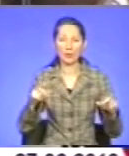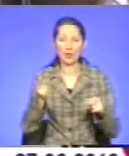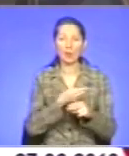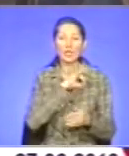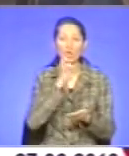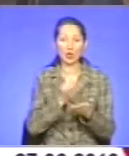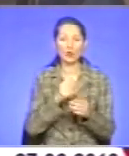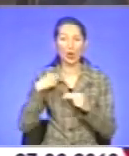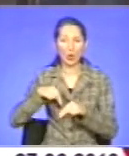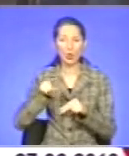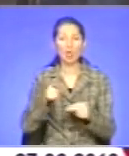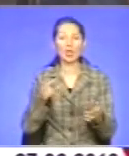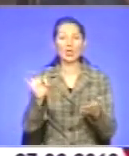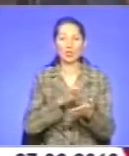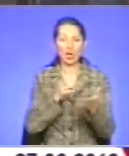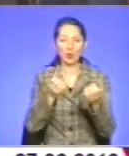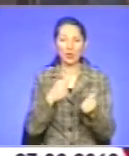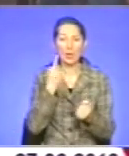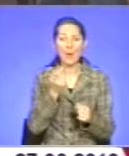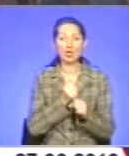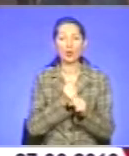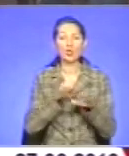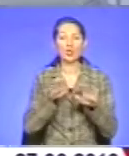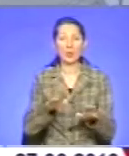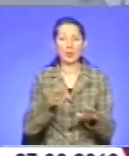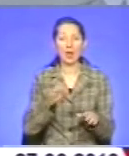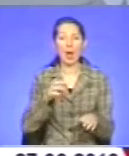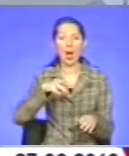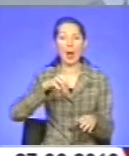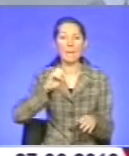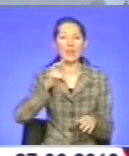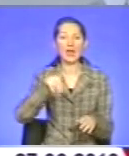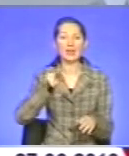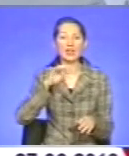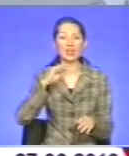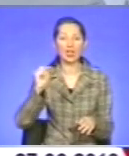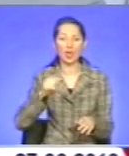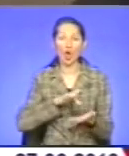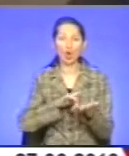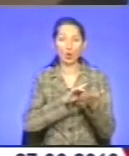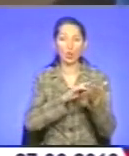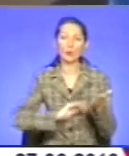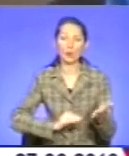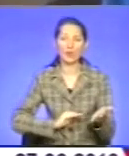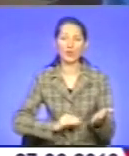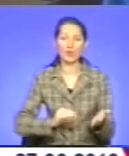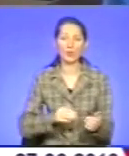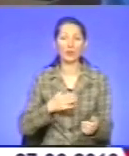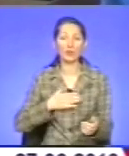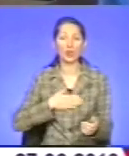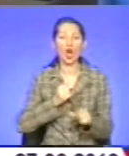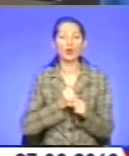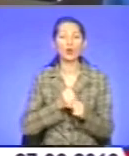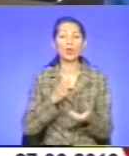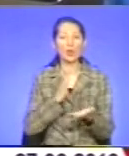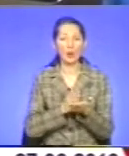досвіду роботи її одразу взяли на перше робоче місце менеджером з туризму приватній фірмі. Моя робота полягає в працюванні з